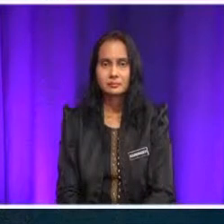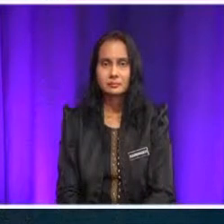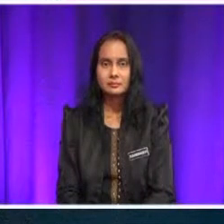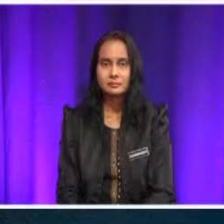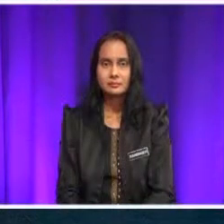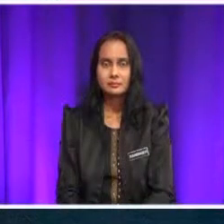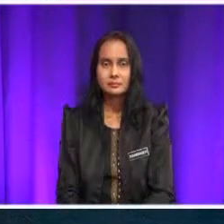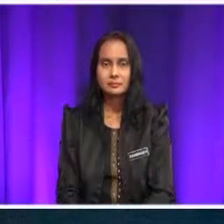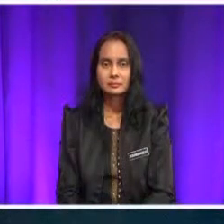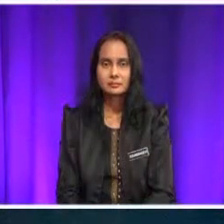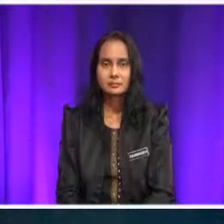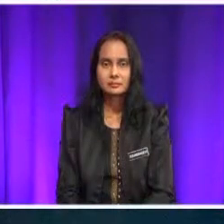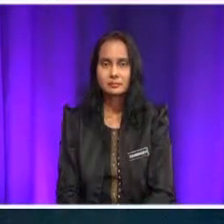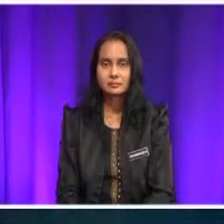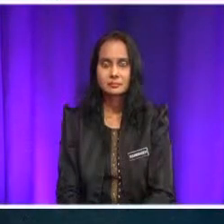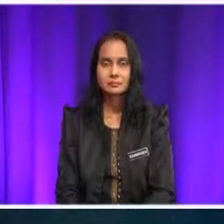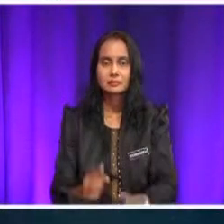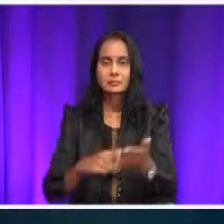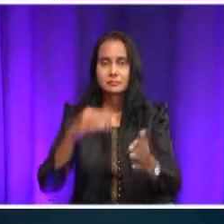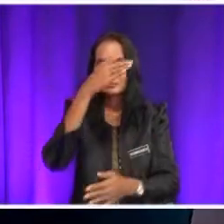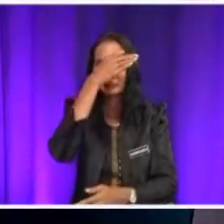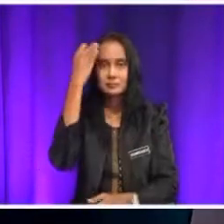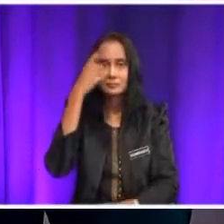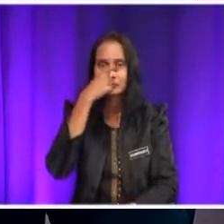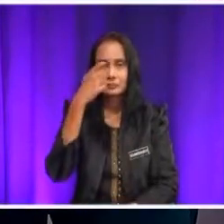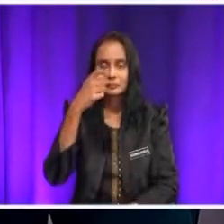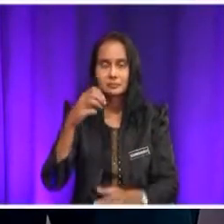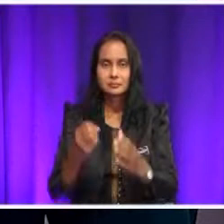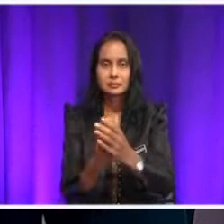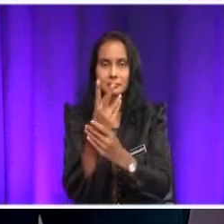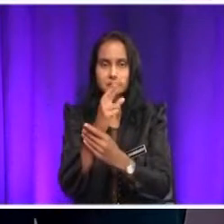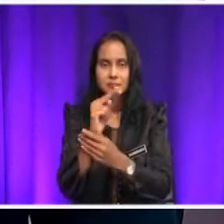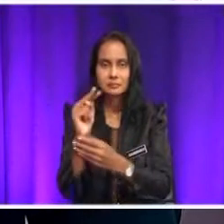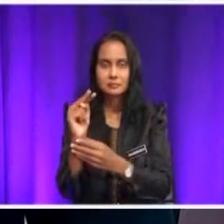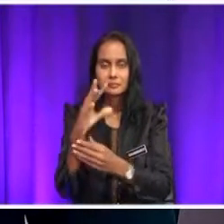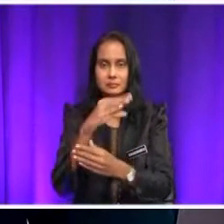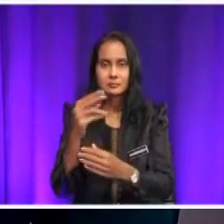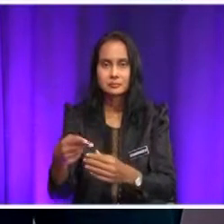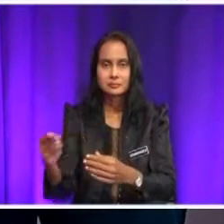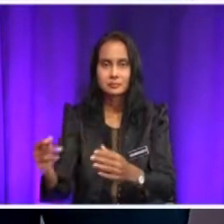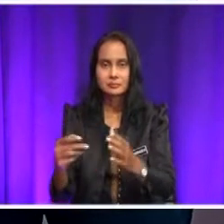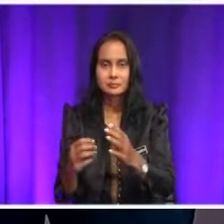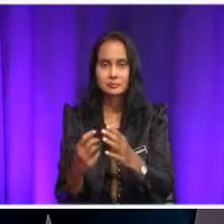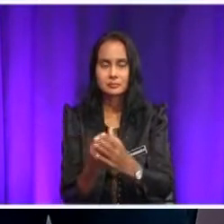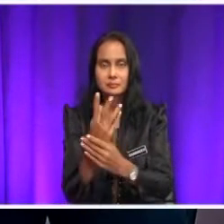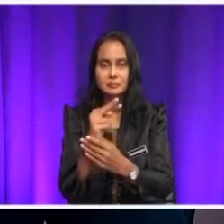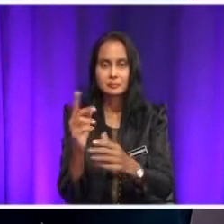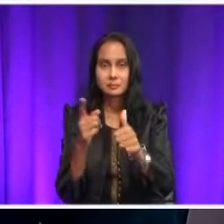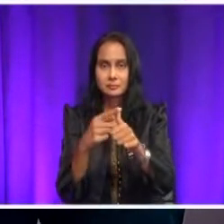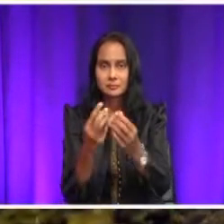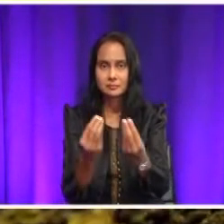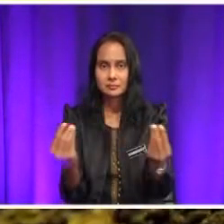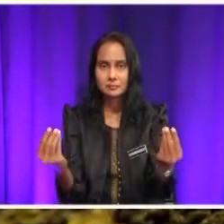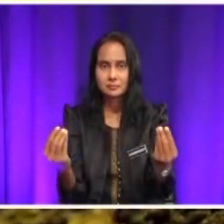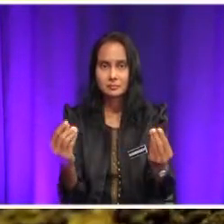Oke Apakah faktor yang mempengaruhi pertumbuhan dan juga hasil tumbuhan itu yang pertama adalah tanah yang kedua